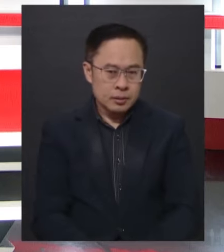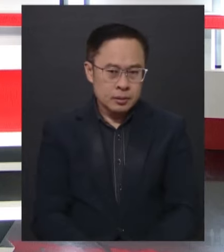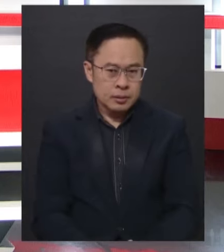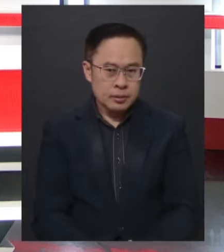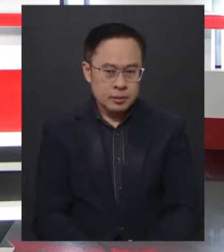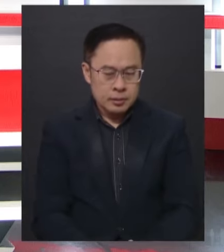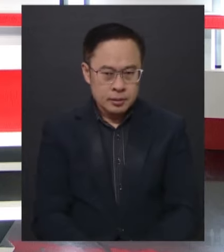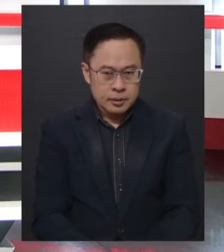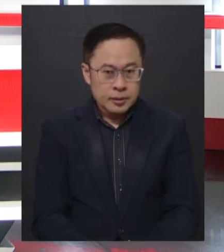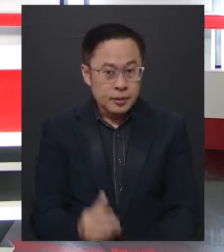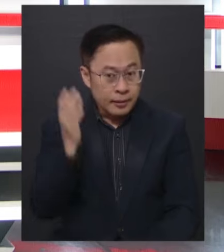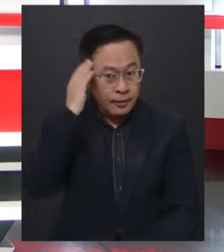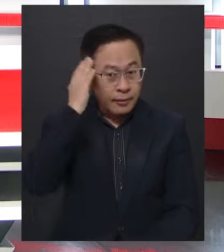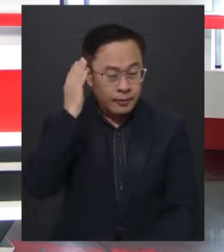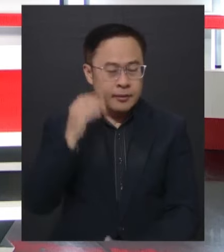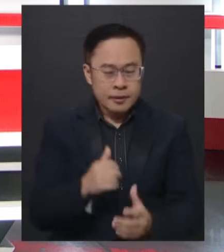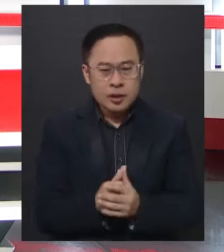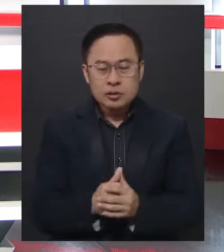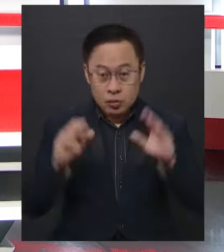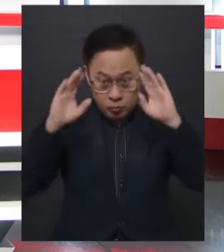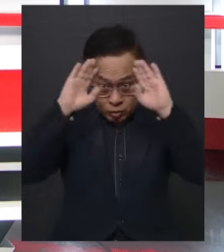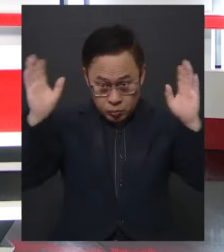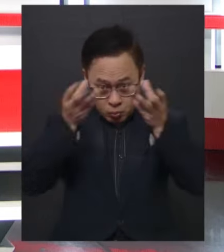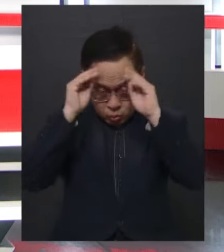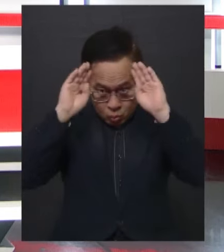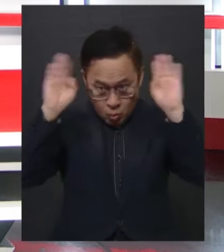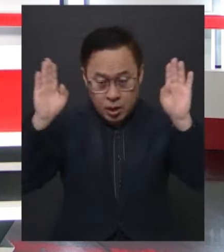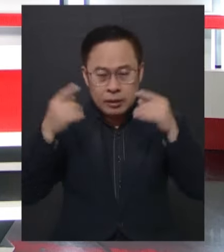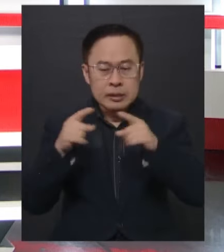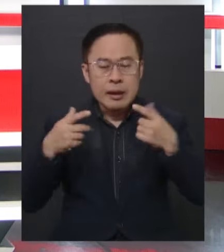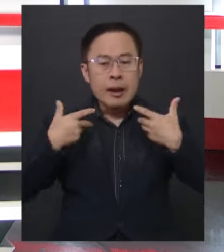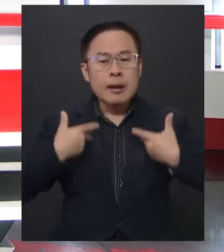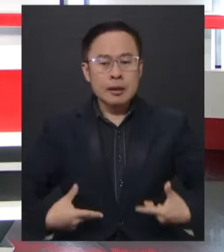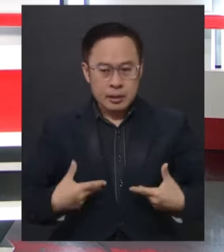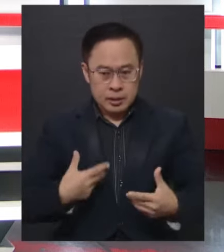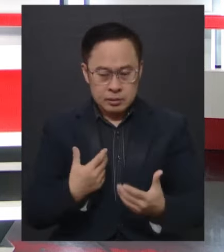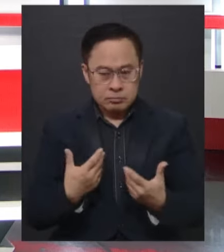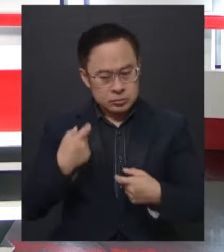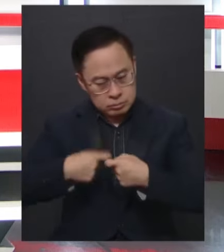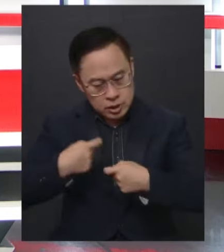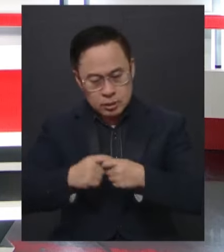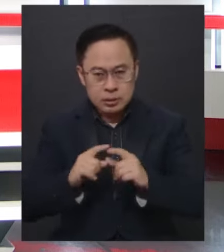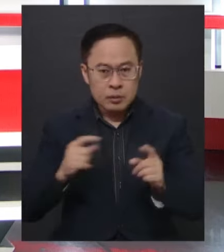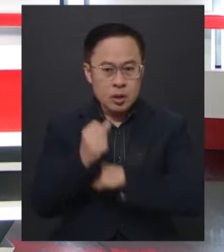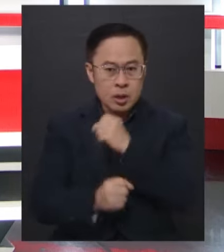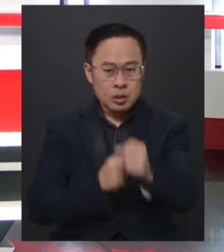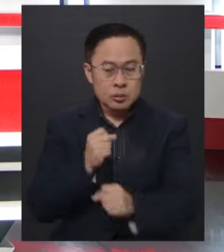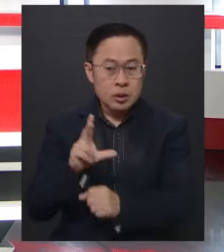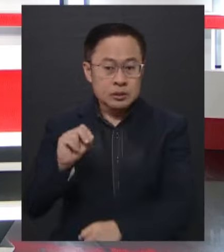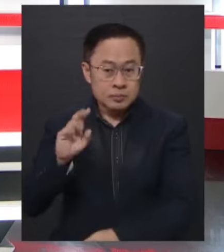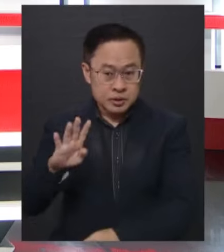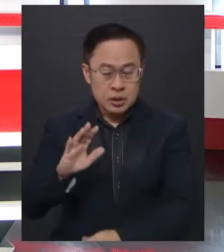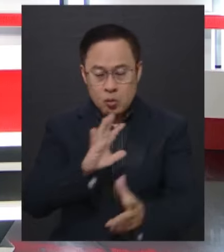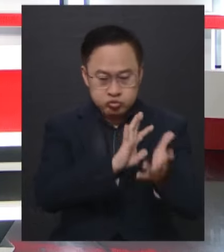ก็เจ้าอามก็ต้องรอดูเพราะว่าประสบการณ์เนี่ยได้อยู่แล้วแต่ด้วยร่างกายนะเพราะว่าอายุ34ปีถ้าเล่นฟุตซอลเกมหนักๆเนี่ย